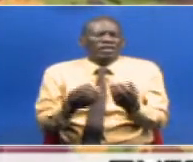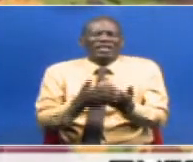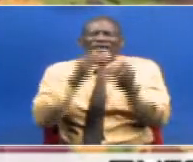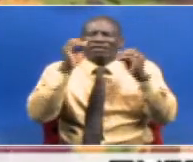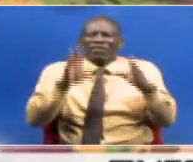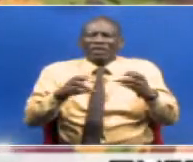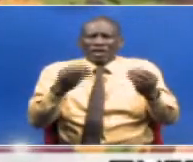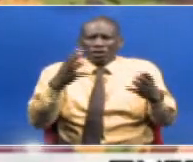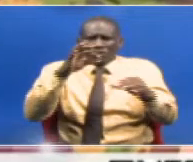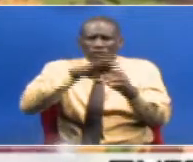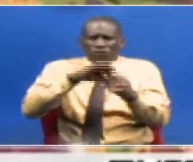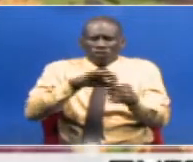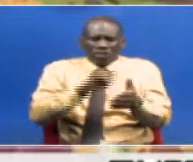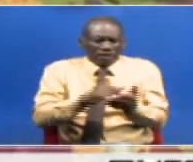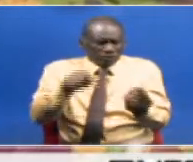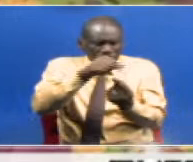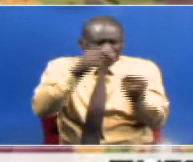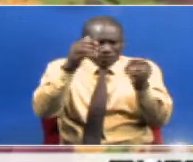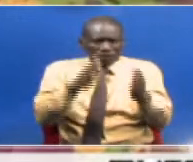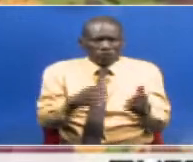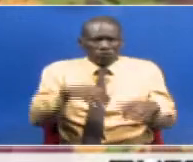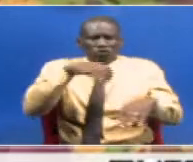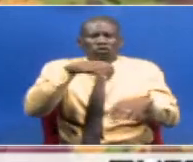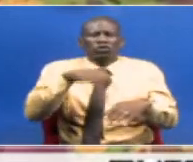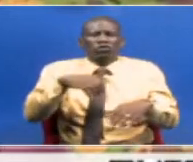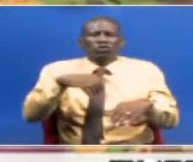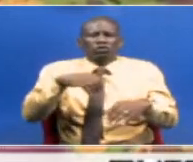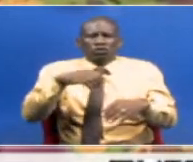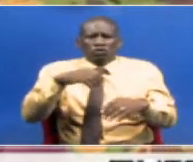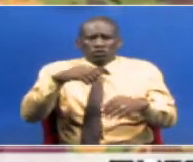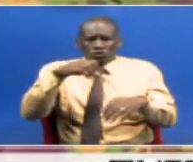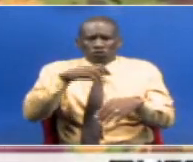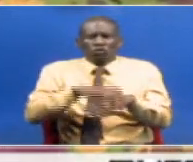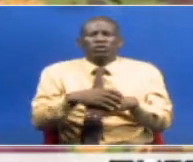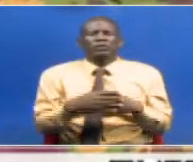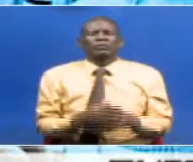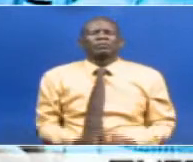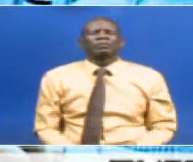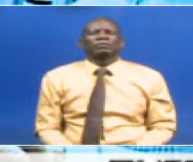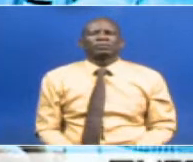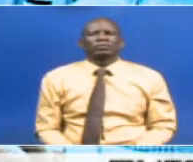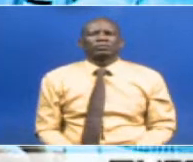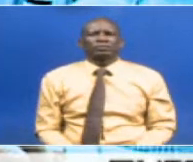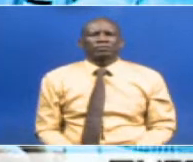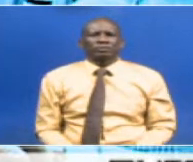that particular person got. Sasa tuende kwa taarifa ambayo